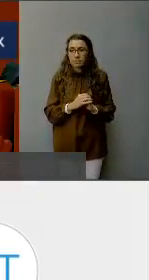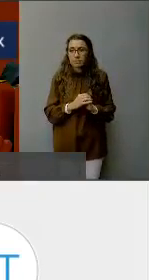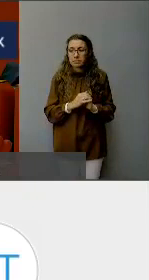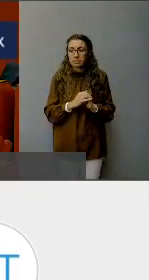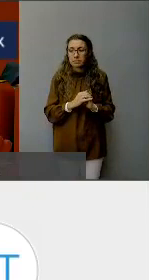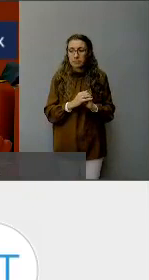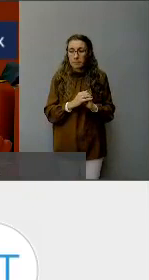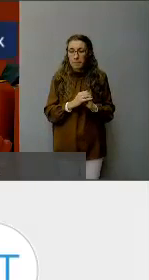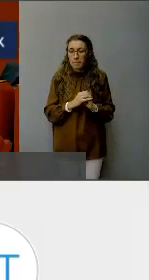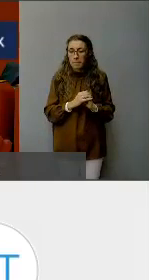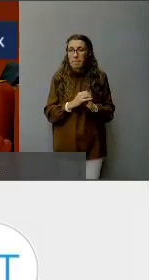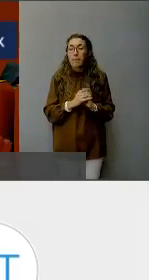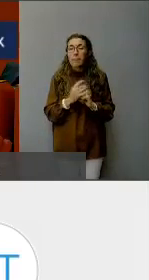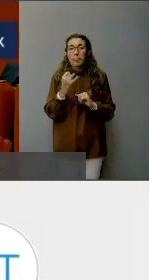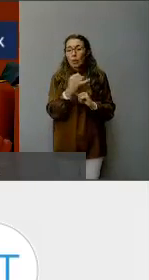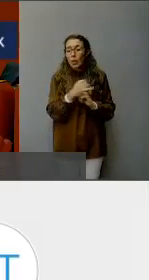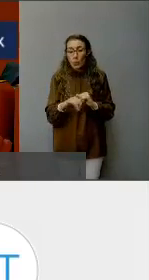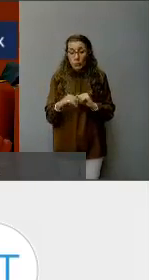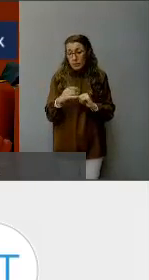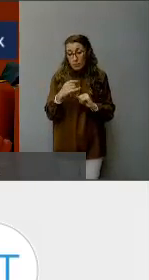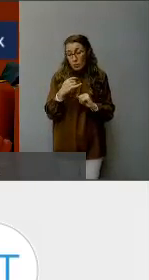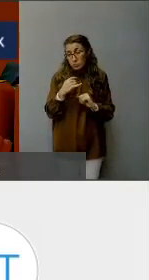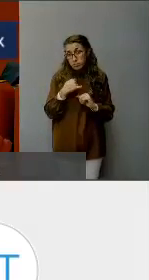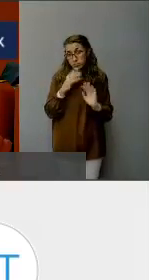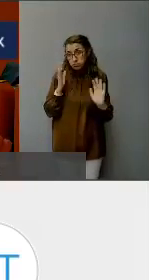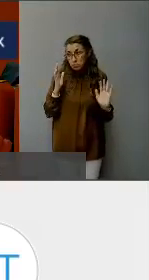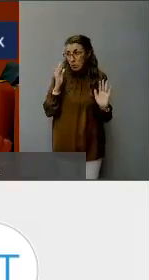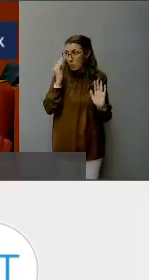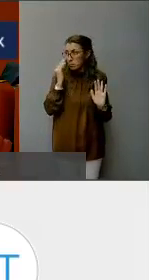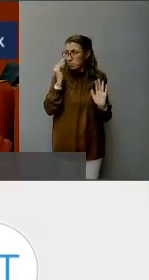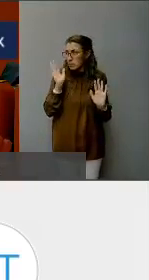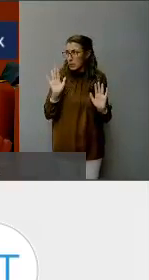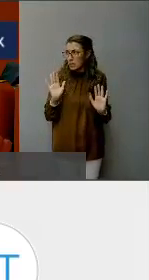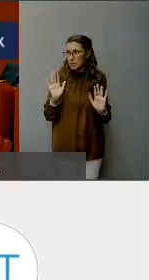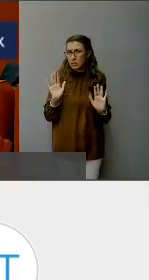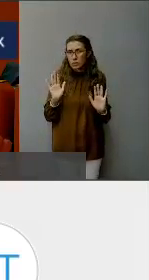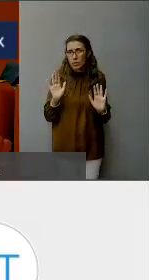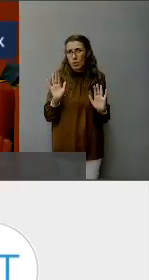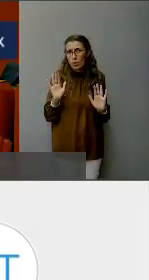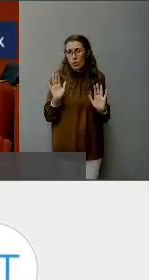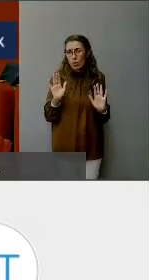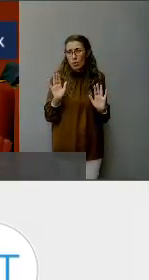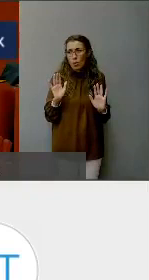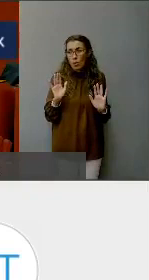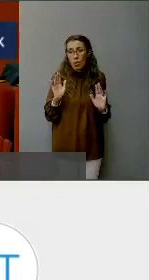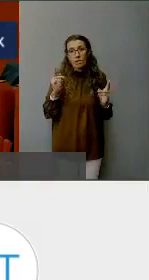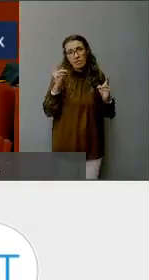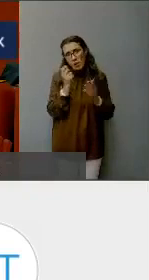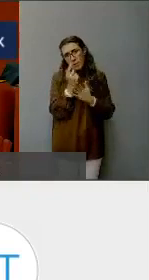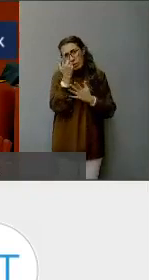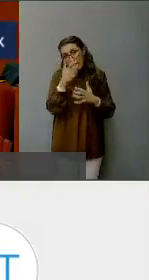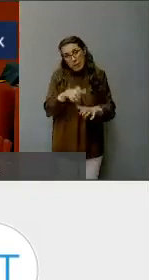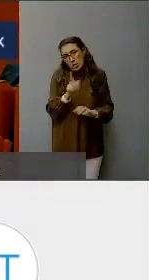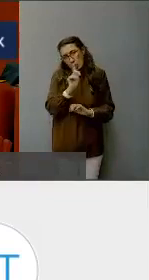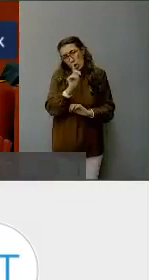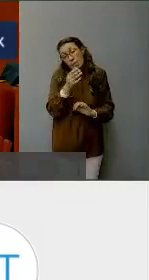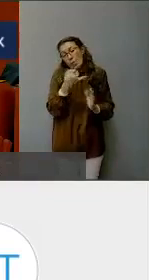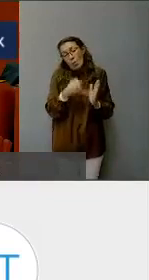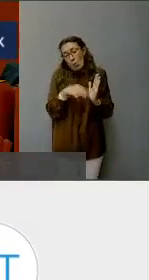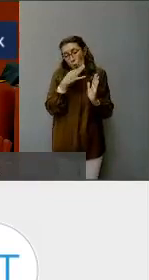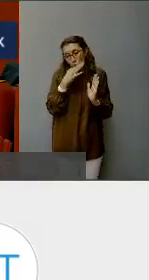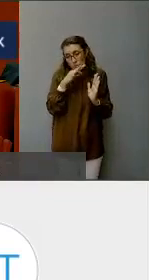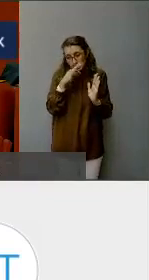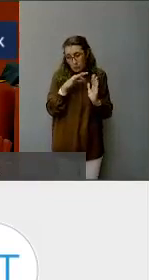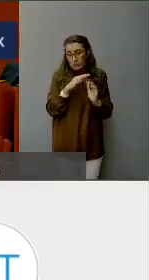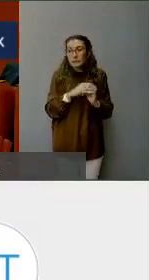piano l'ultimo per quanto mi riguarda ma io credo non non certo in termini di importanza un aspetto che